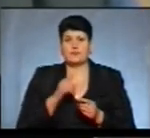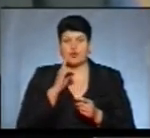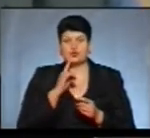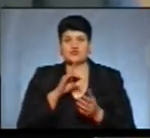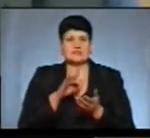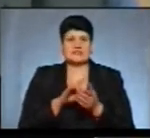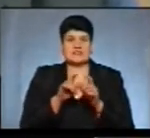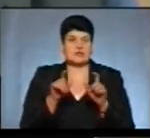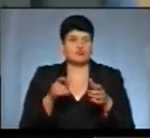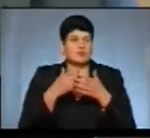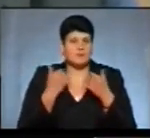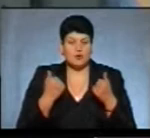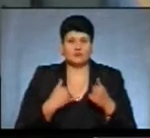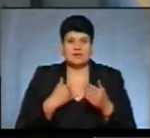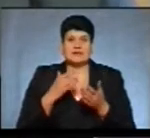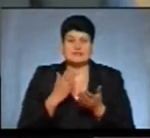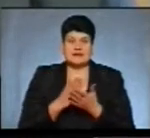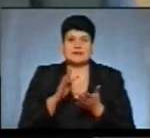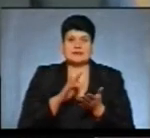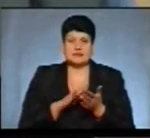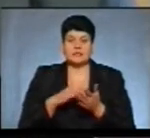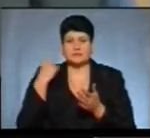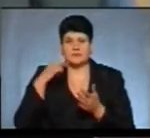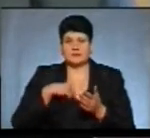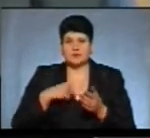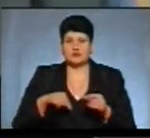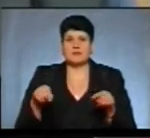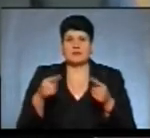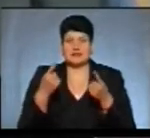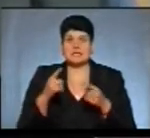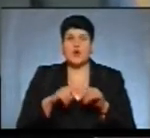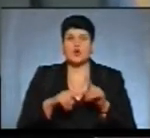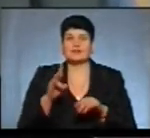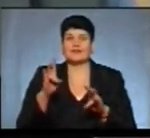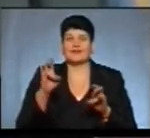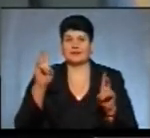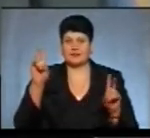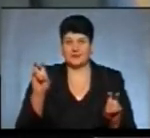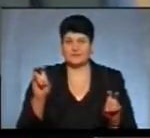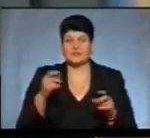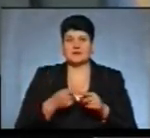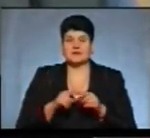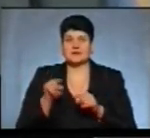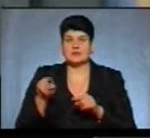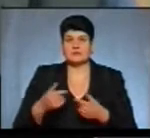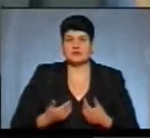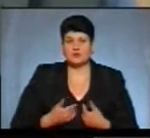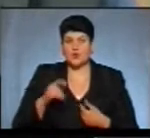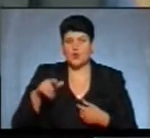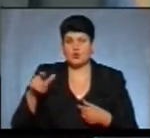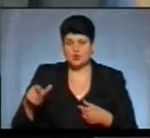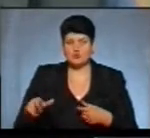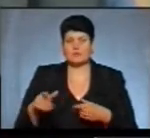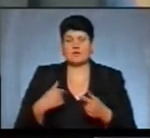нема. У нас є центр соціально-психологічної реабілітації «Родина», але це там також от проживають особи, які в тому